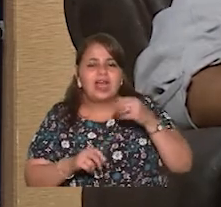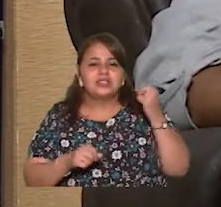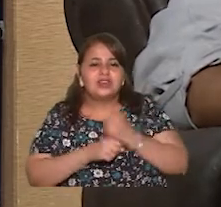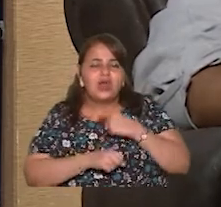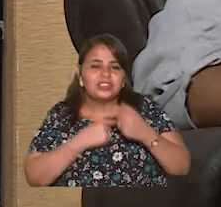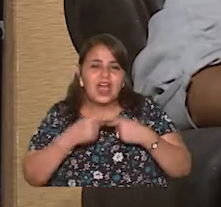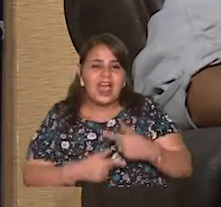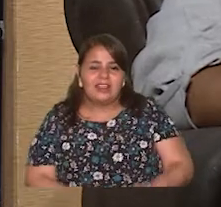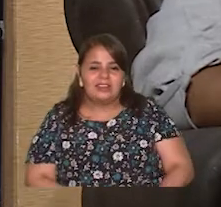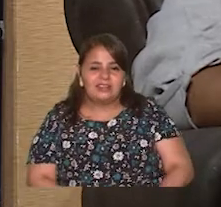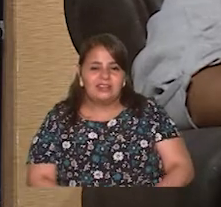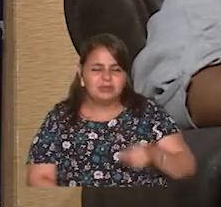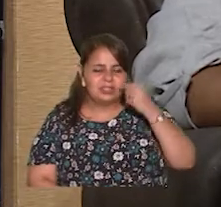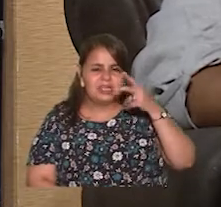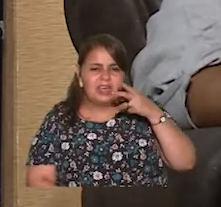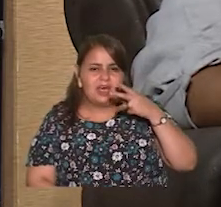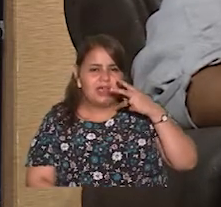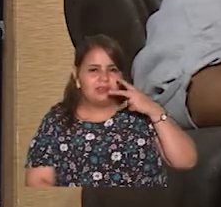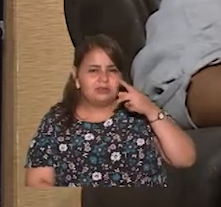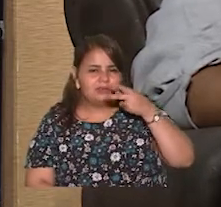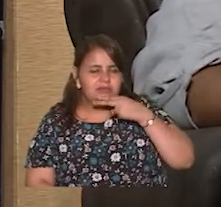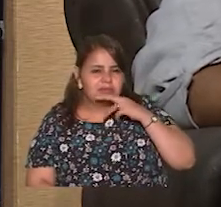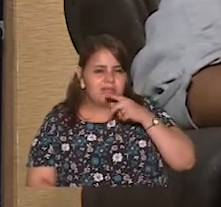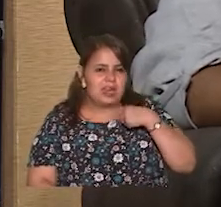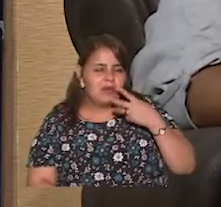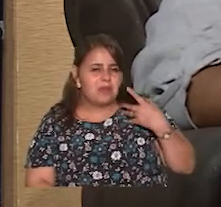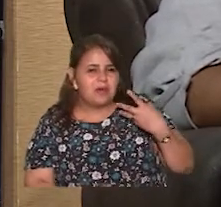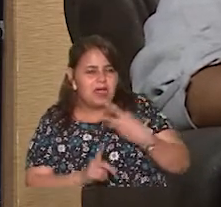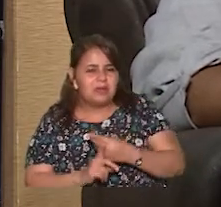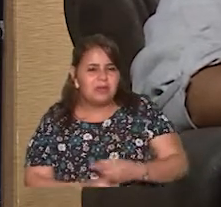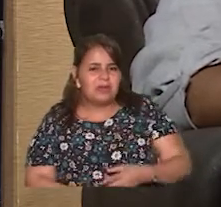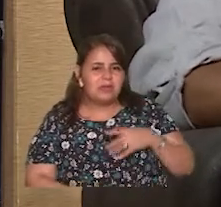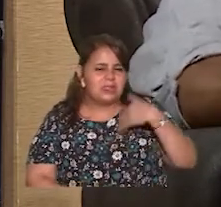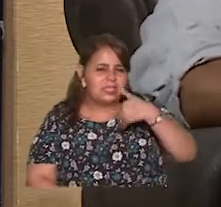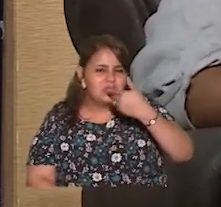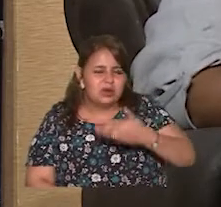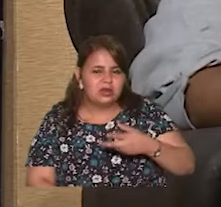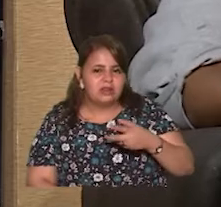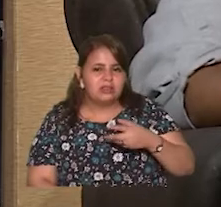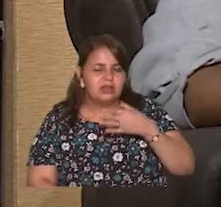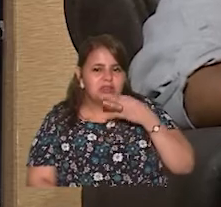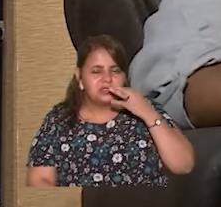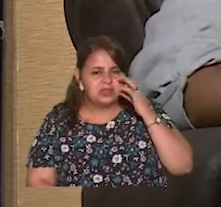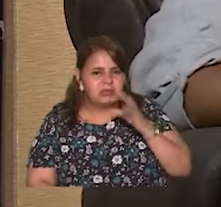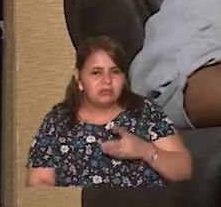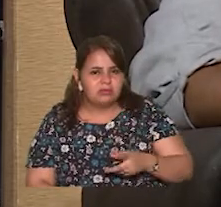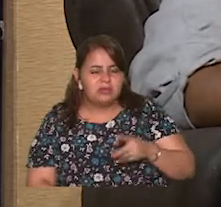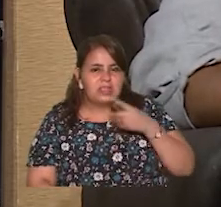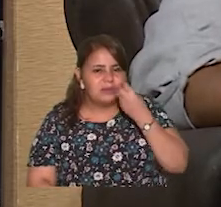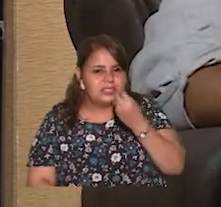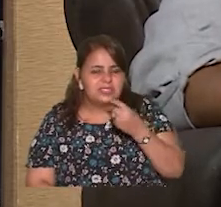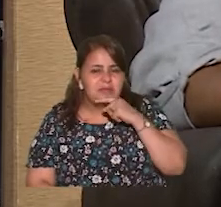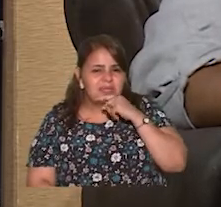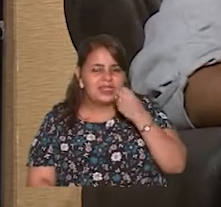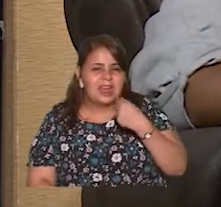يجيش واحد يضحك عليها يقول لها لا انا بحبك وانا مش عارف مين، وبعدين بعد شويه يهزقها ويهنها ويقعد الاب يقول لها